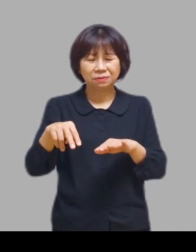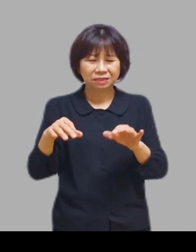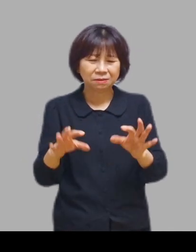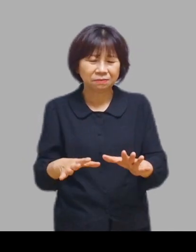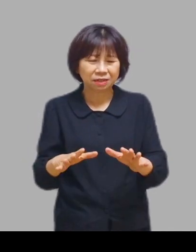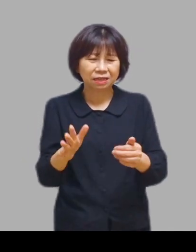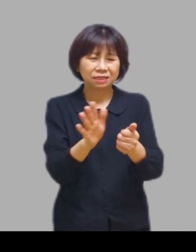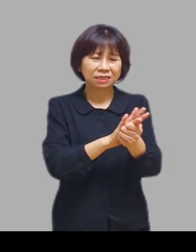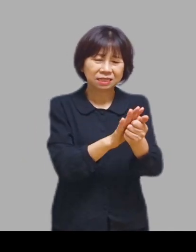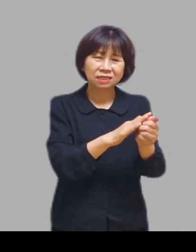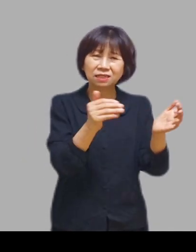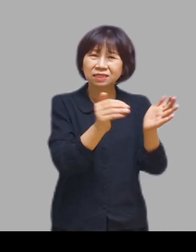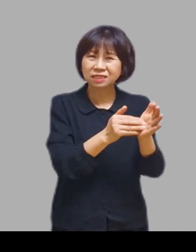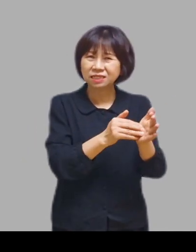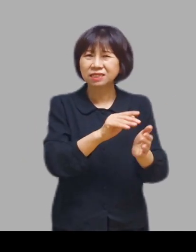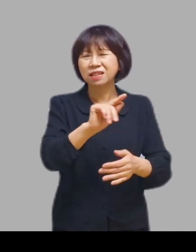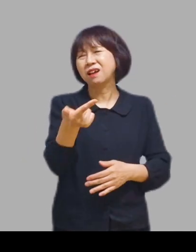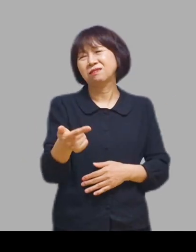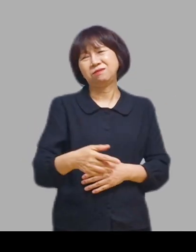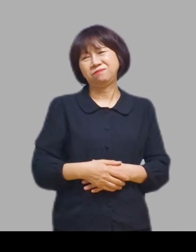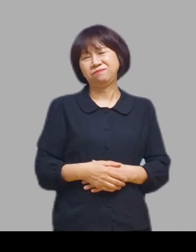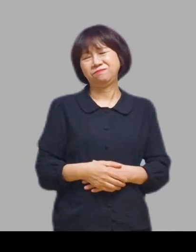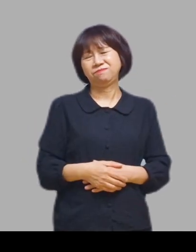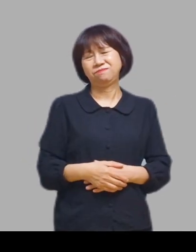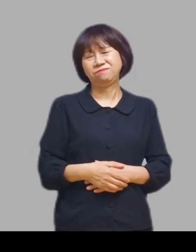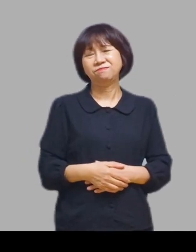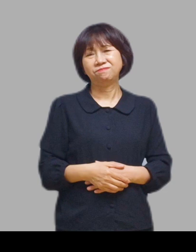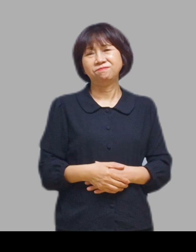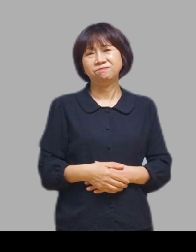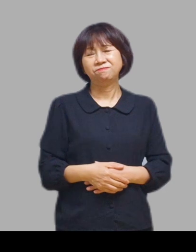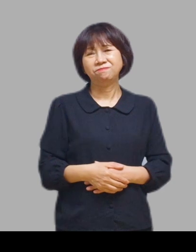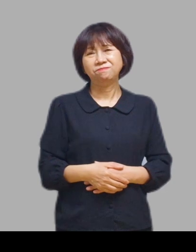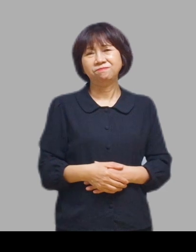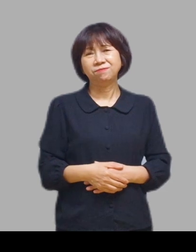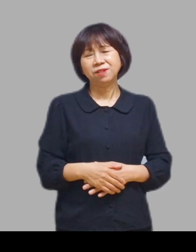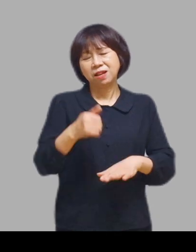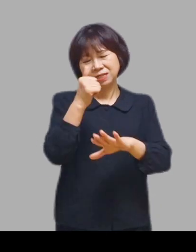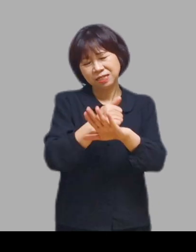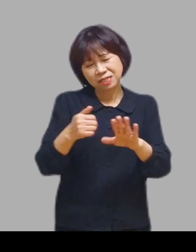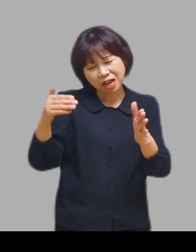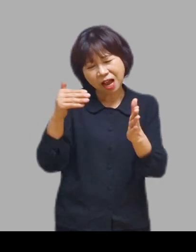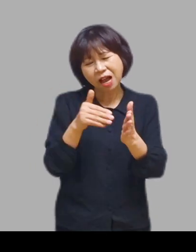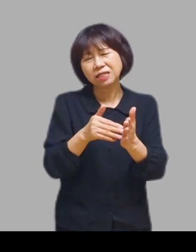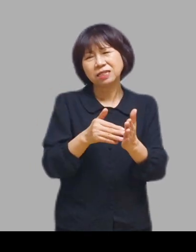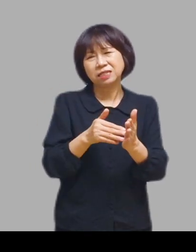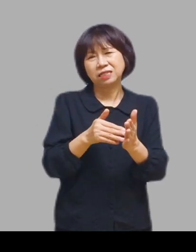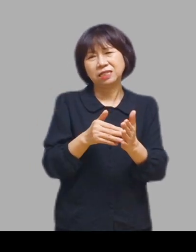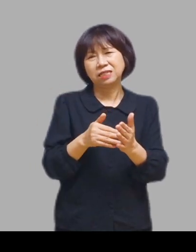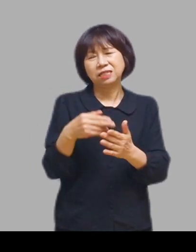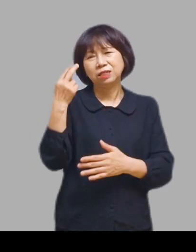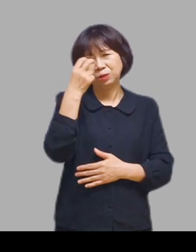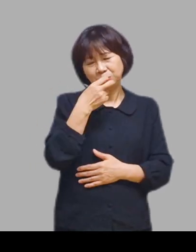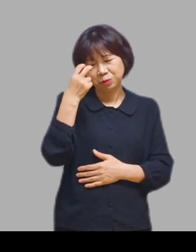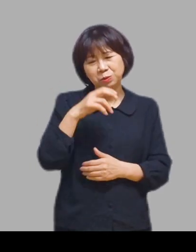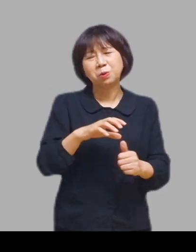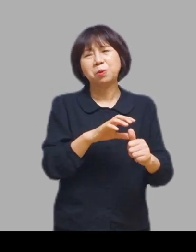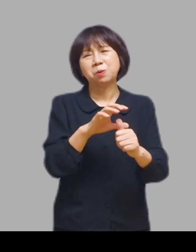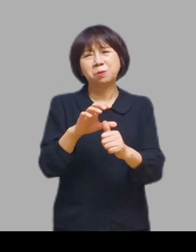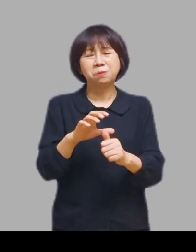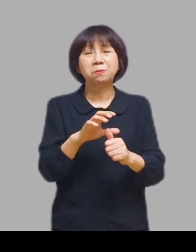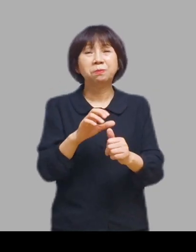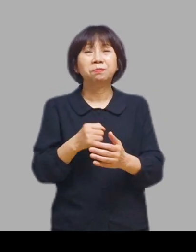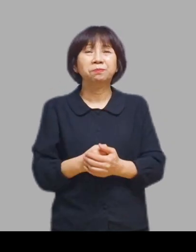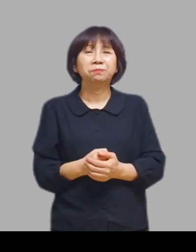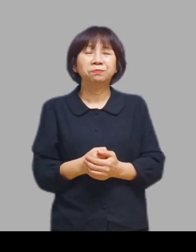잠깐 친절 한 척 흉내만 내다가 끝낸 것이 아님을 보여줍니다.